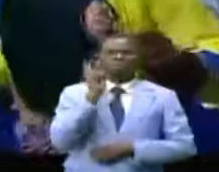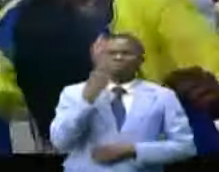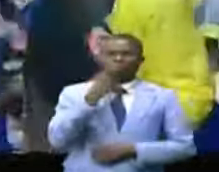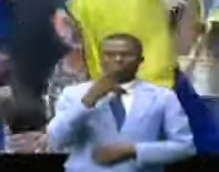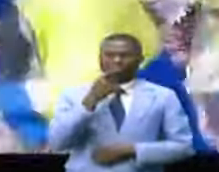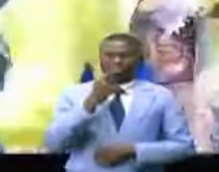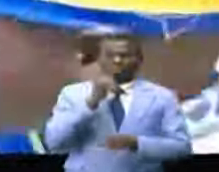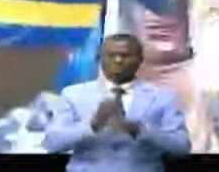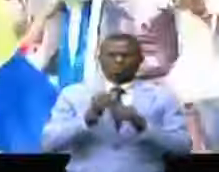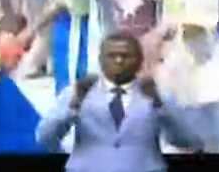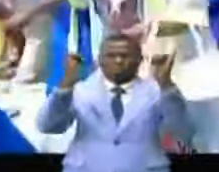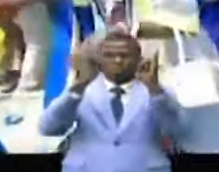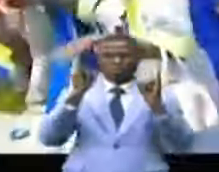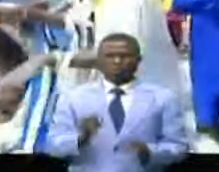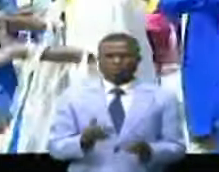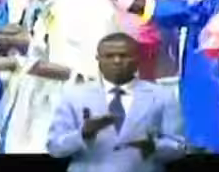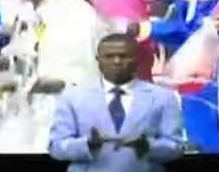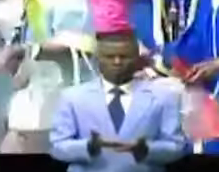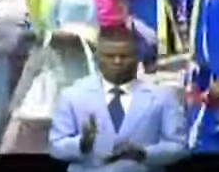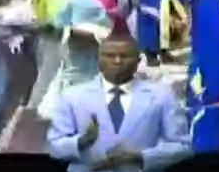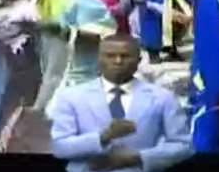maths informatique.